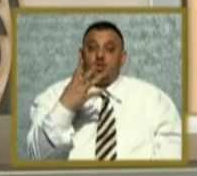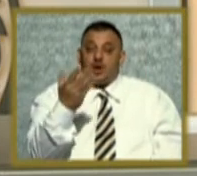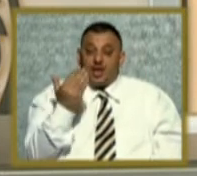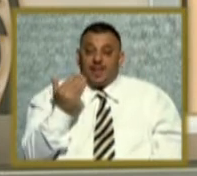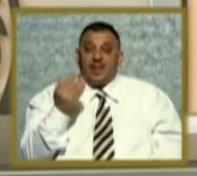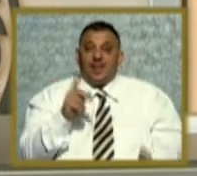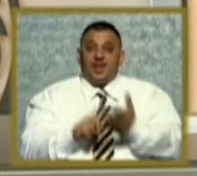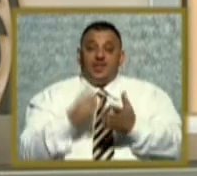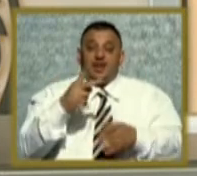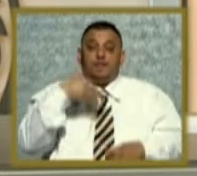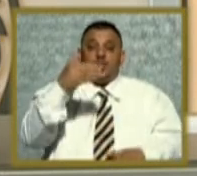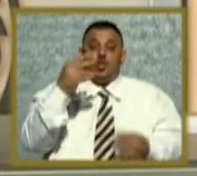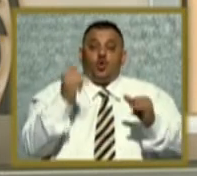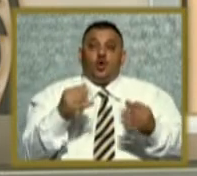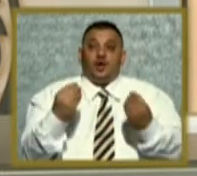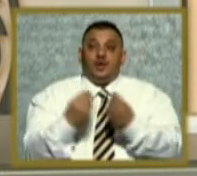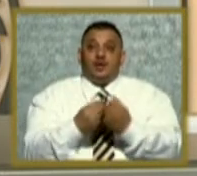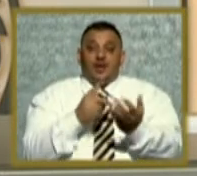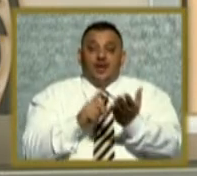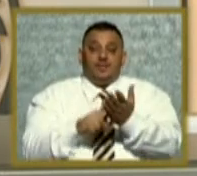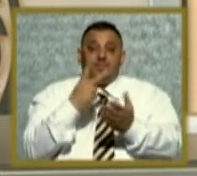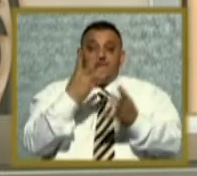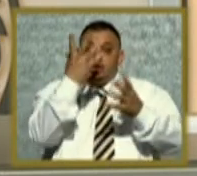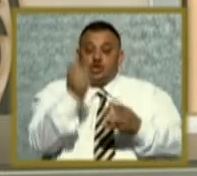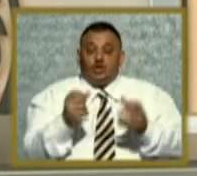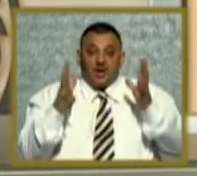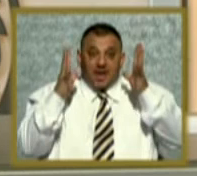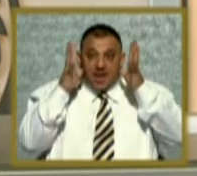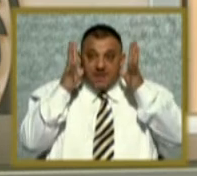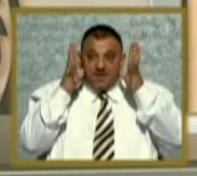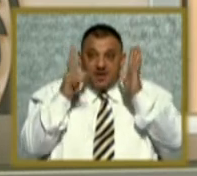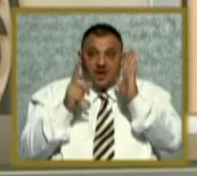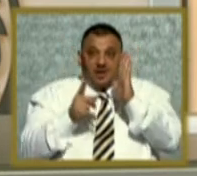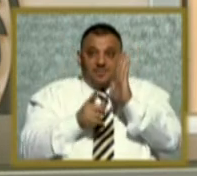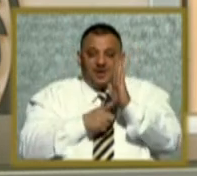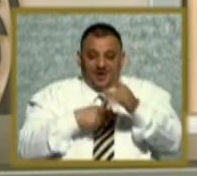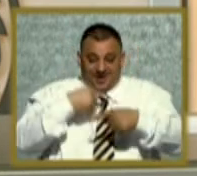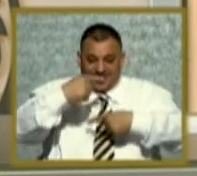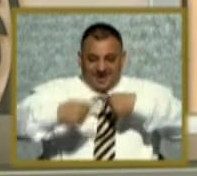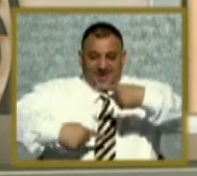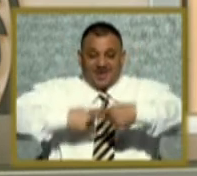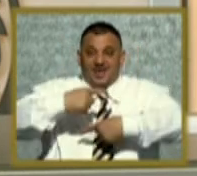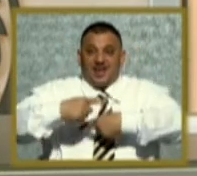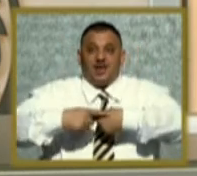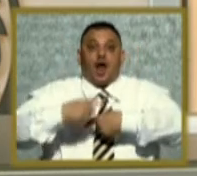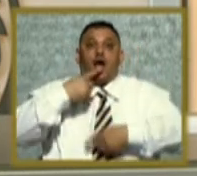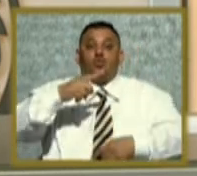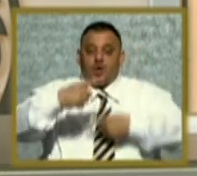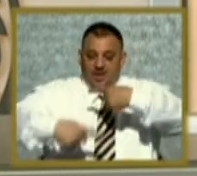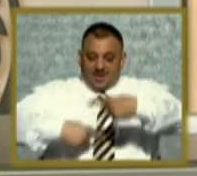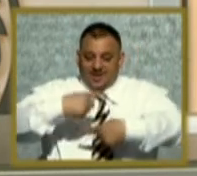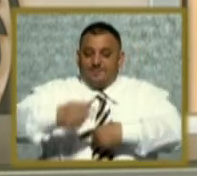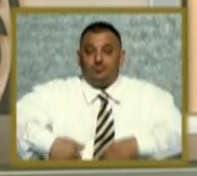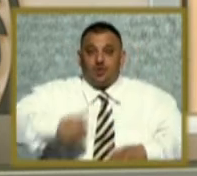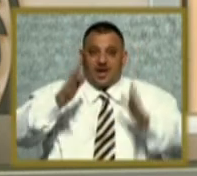وثنتان بعد الظهر وثنتان بعد المغرب وثنتان بعد العشاء، والمقصود المواظبة عليه، ليس المقصود أن أفعلها مرة واحدة، لا،